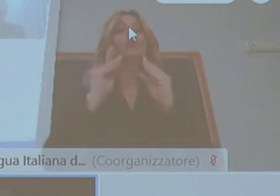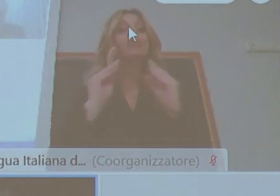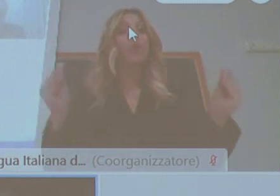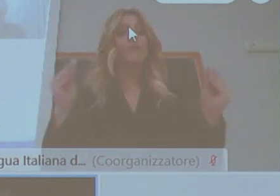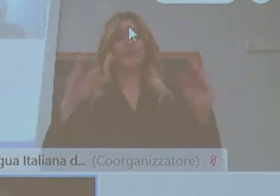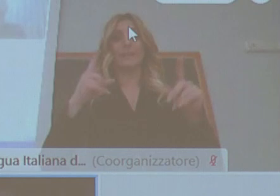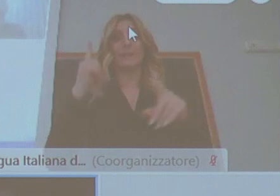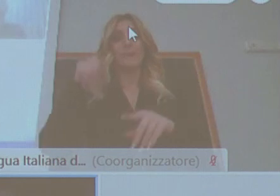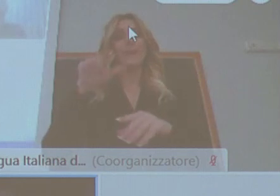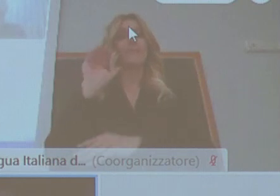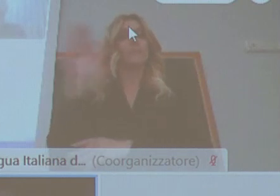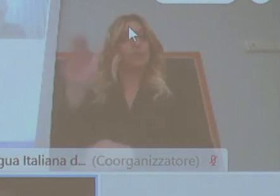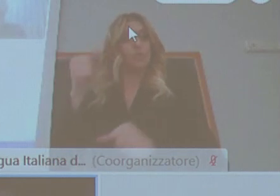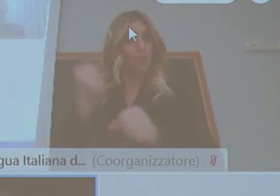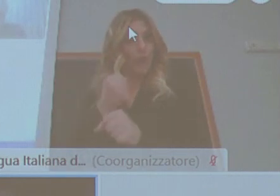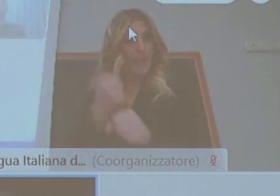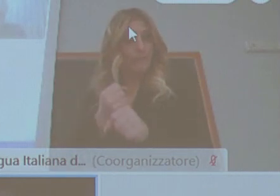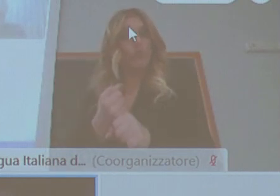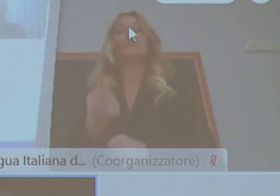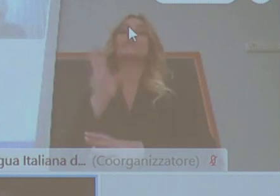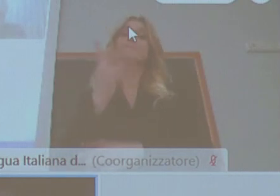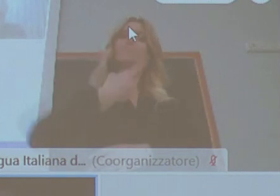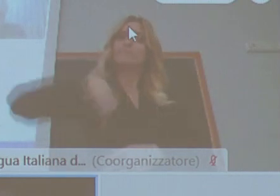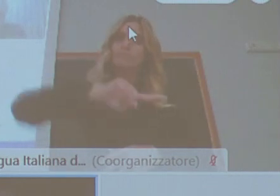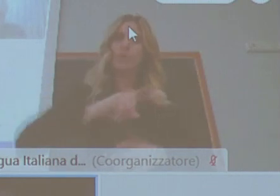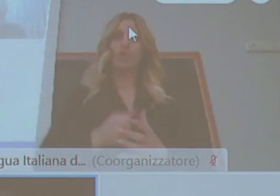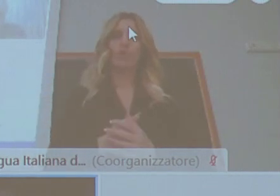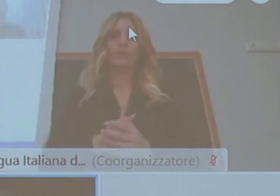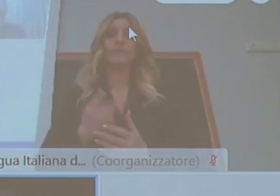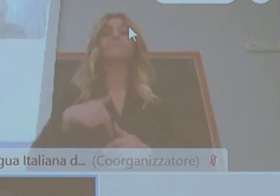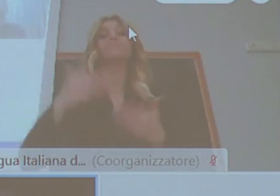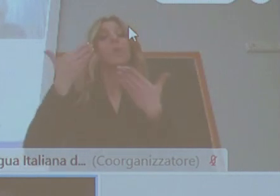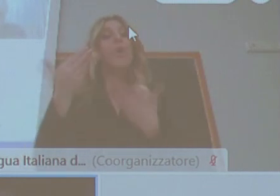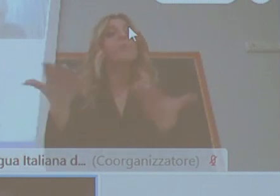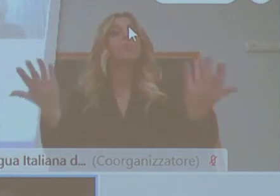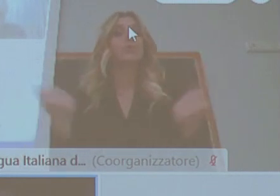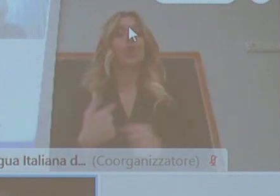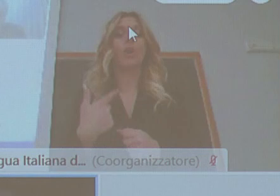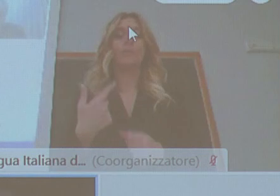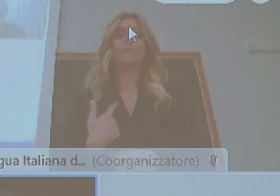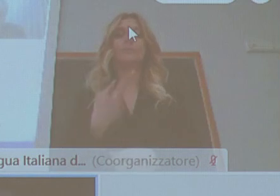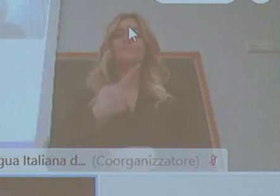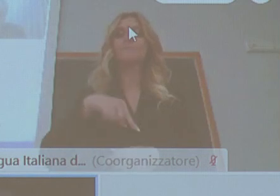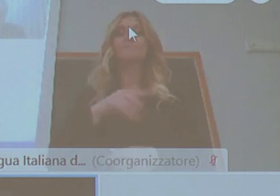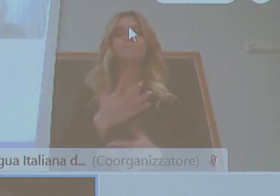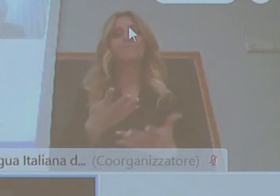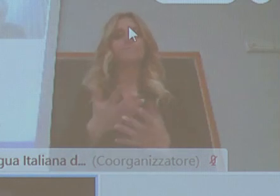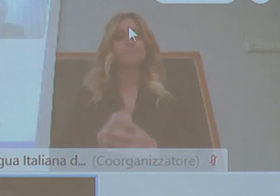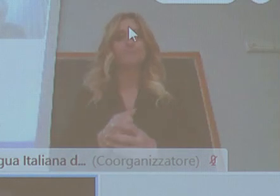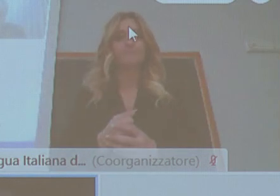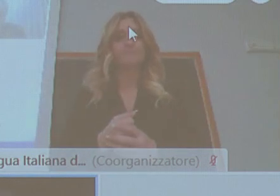occupazionali, ma poi spesso e volentieri quello che purtroppo è constatato è che